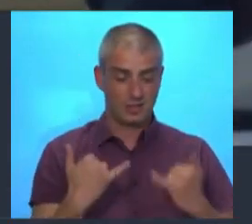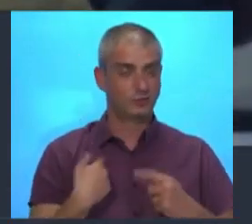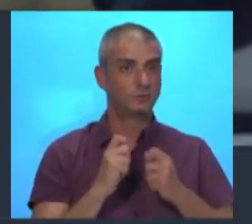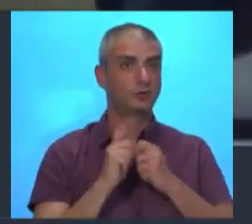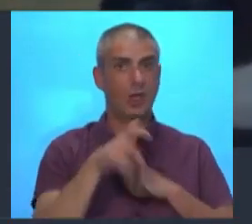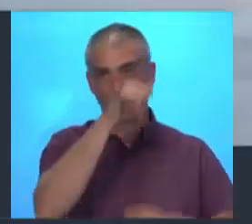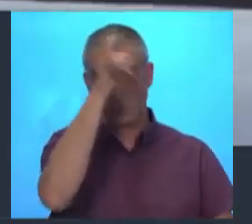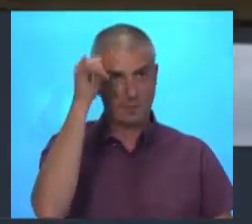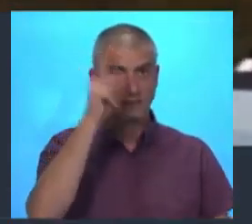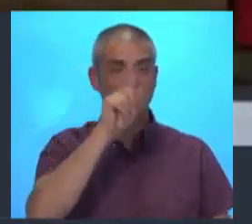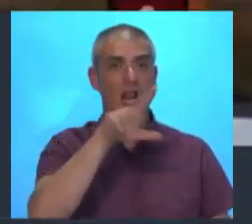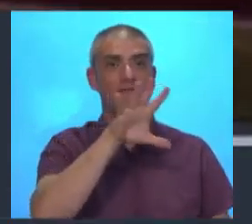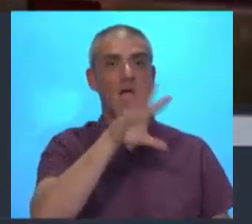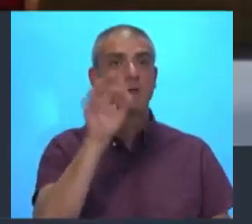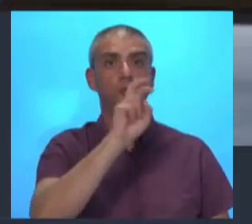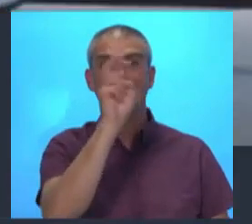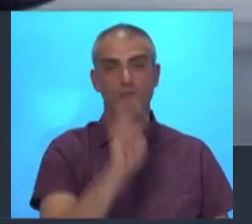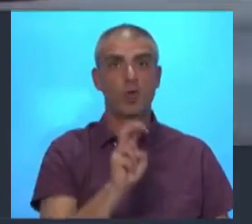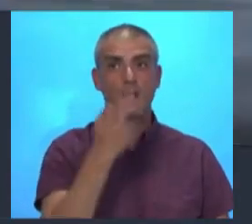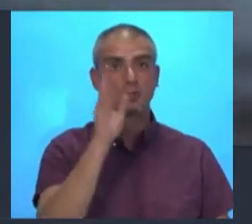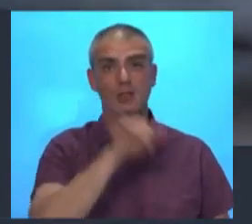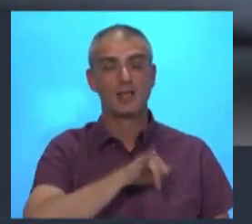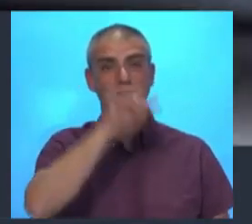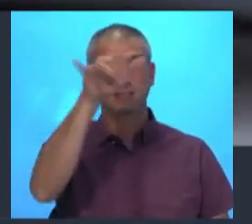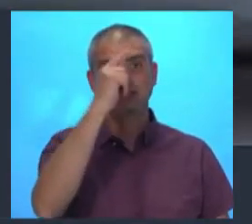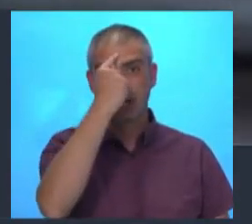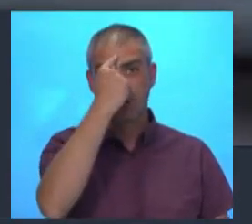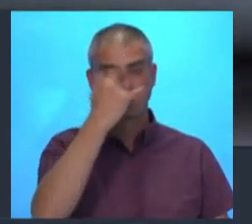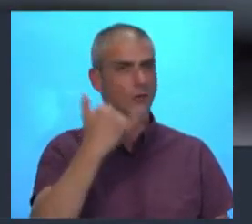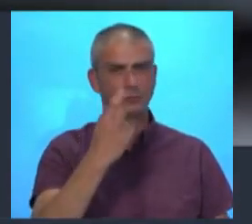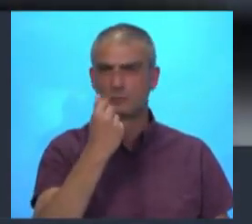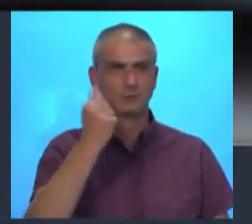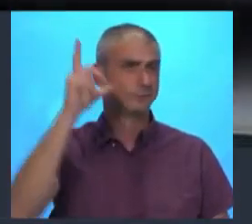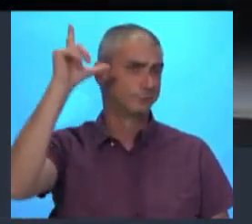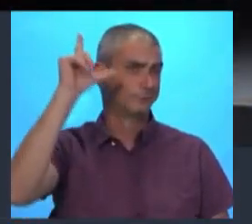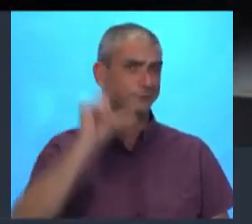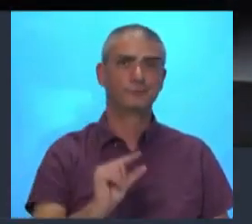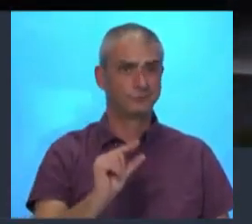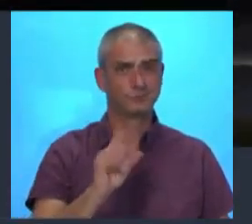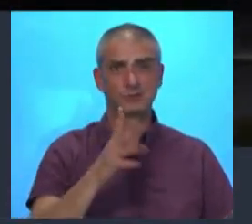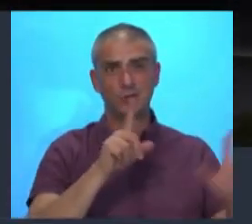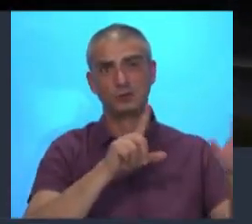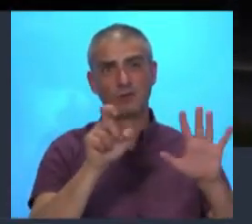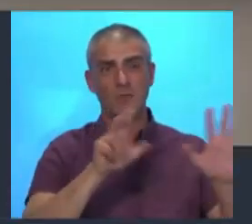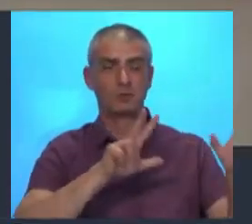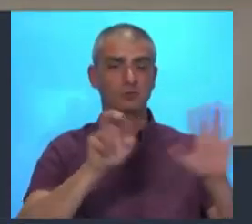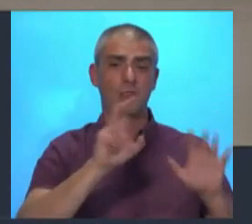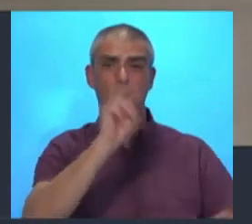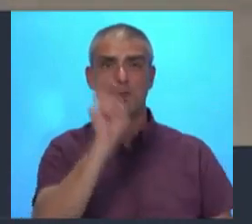בקיץ 1,500 דולרים ויותר לטיסה להודו, המחירים צפויים לצנוח ל-700 עד 800